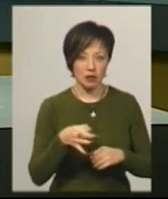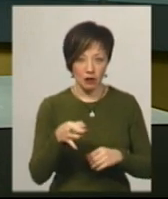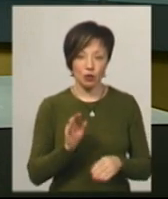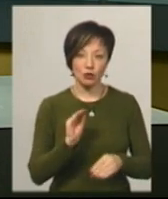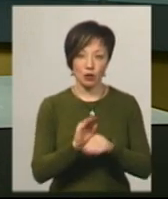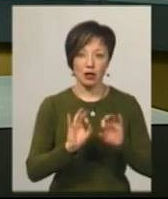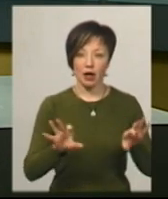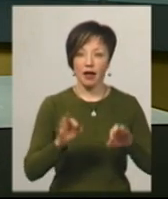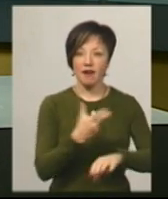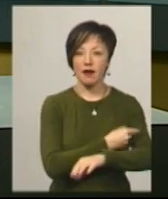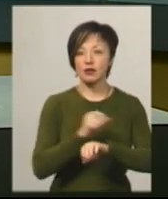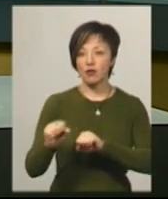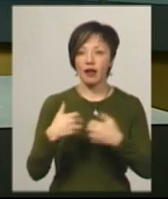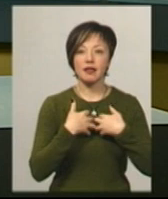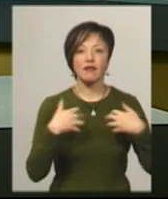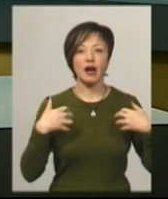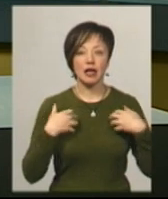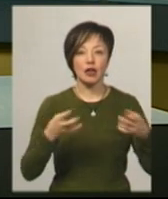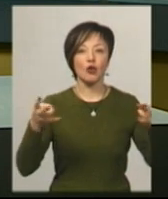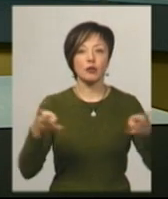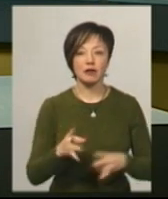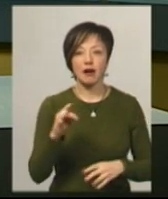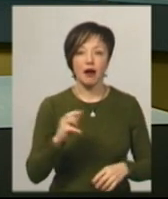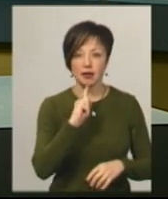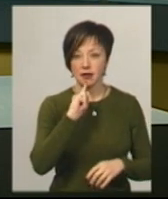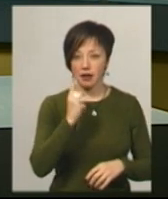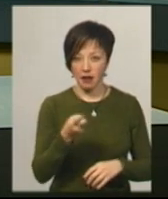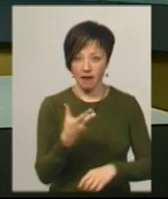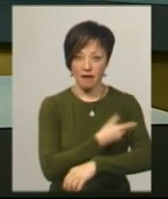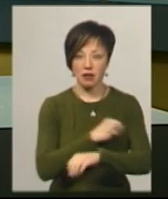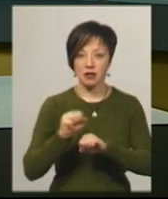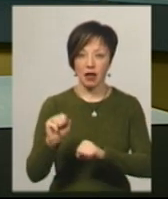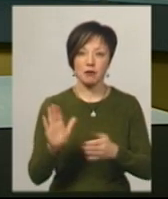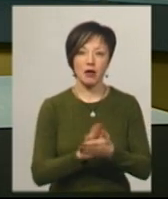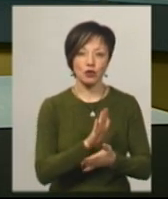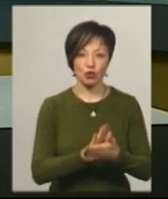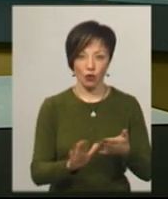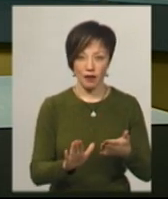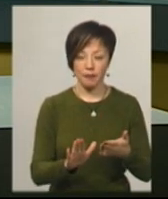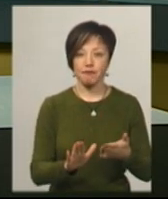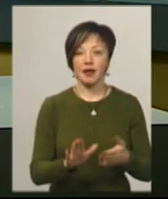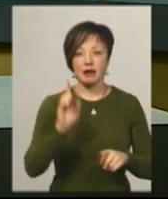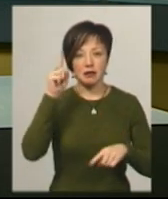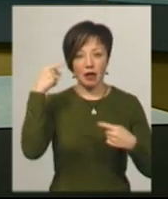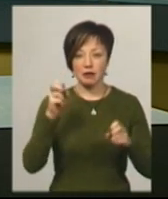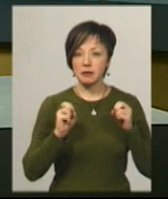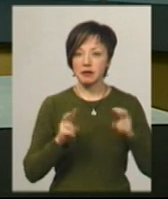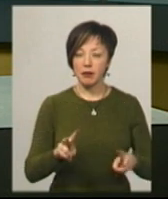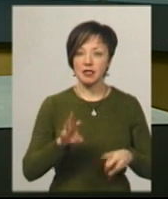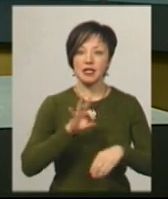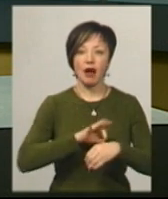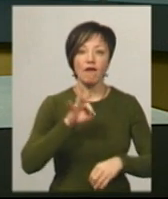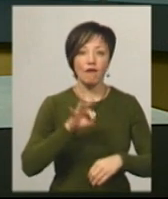Романець додає, вакцинувати тварин проти сказу необхідно раз на рік. Вакцинація безкоштовна. Нагадаю, сказ – небезпечне